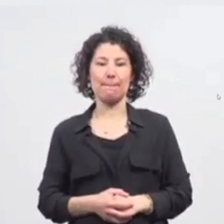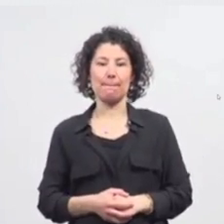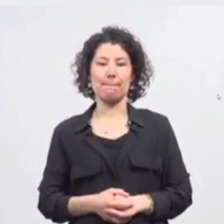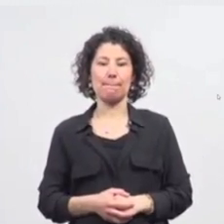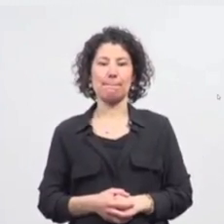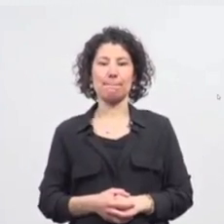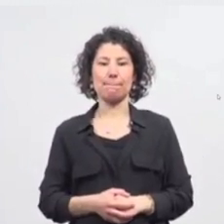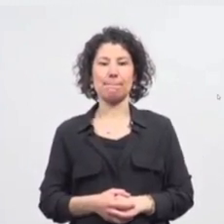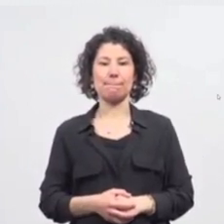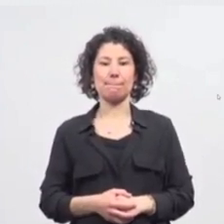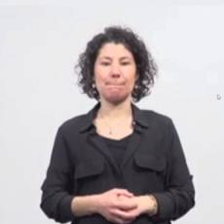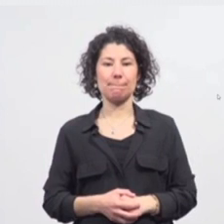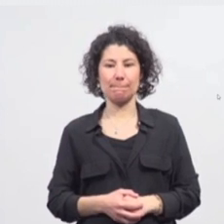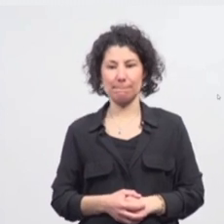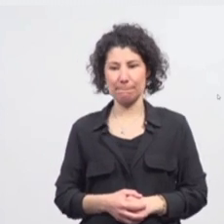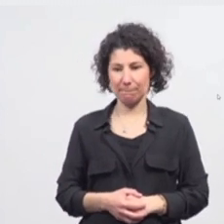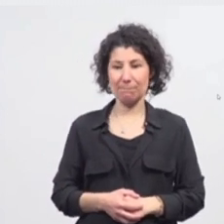Merci.